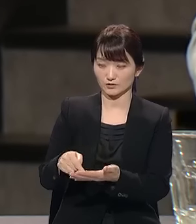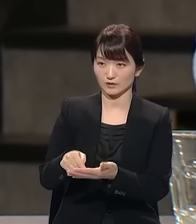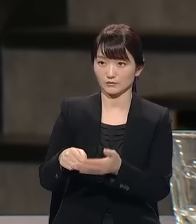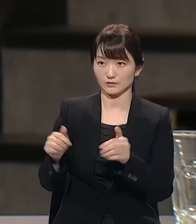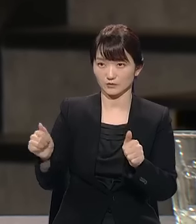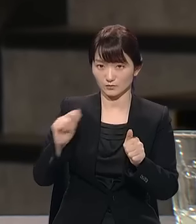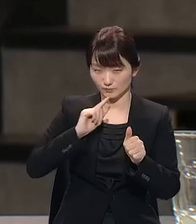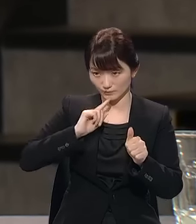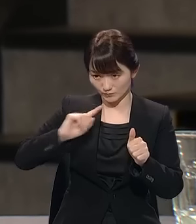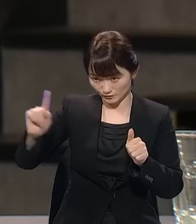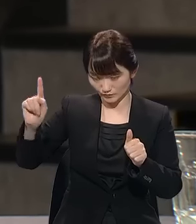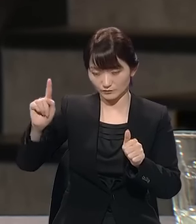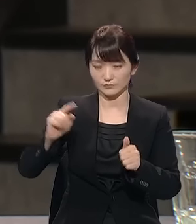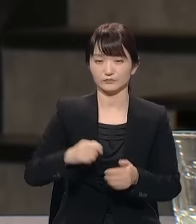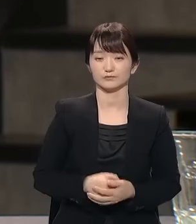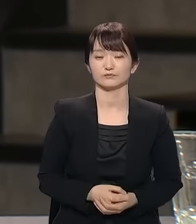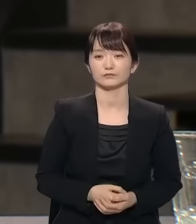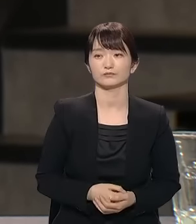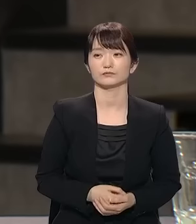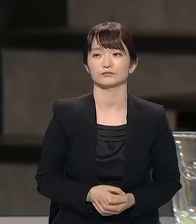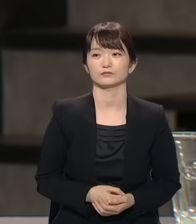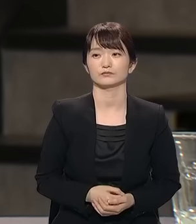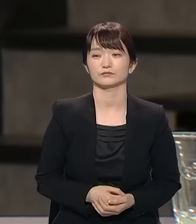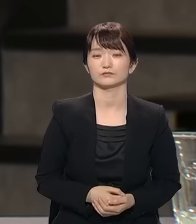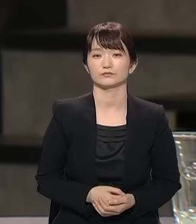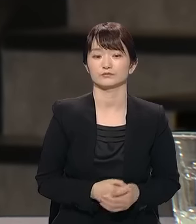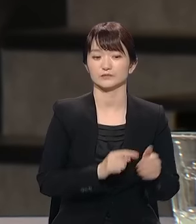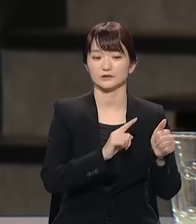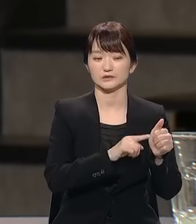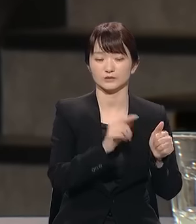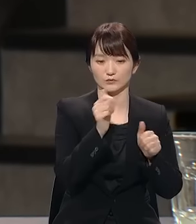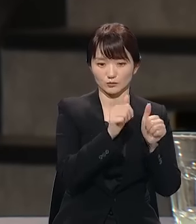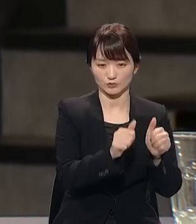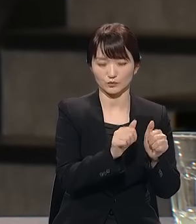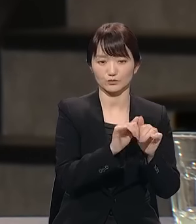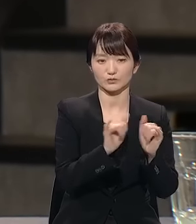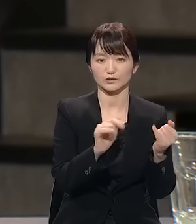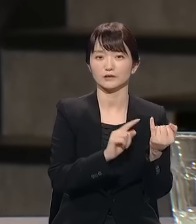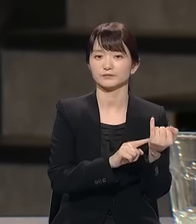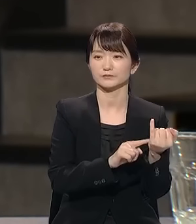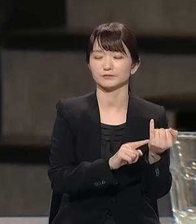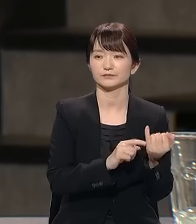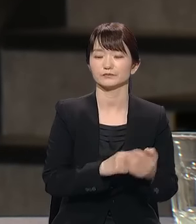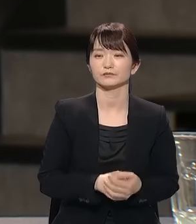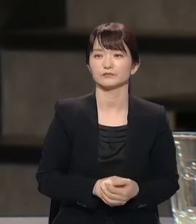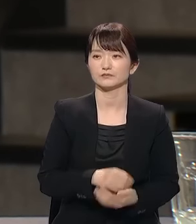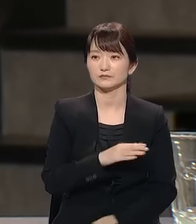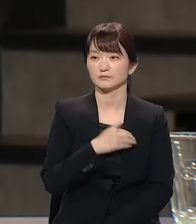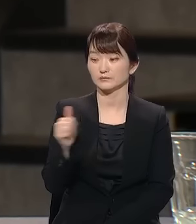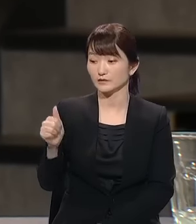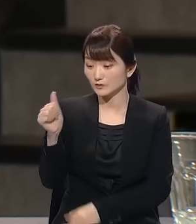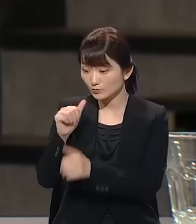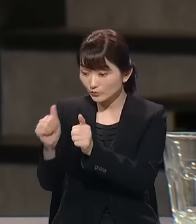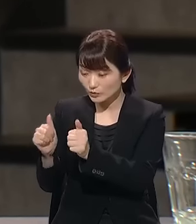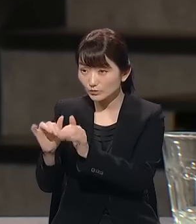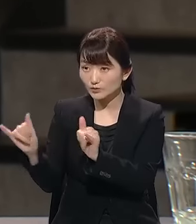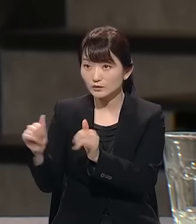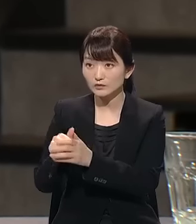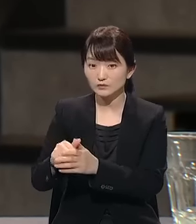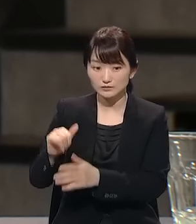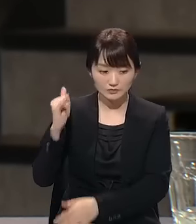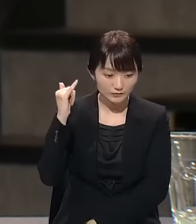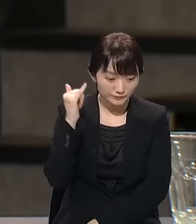그렇습니다 그랬더니이 제보자 변호인 저분에 의하면 상관남 변호인이 이쪽으로 이제